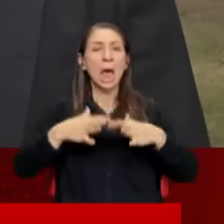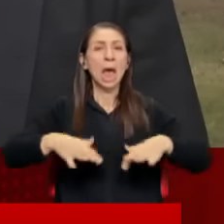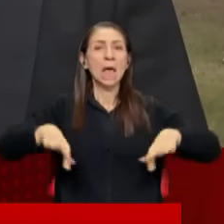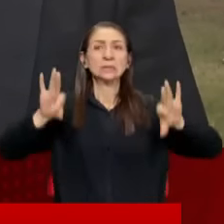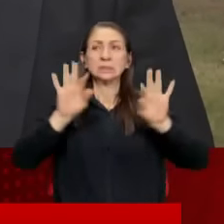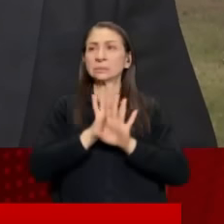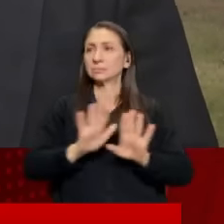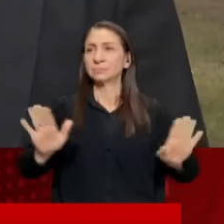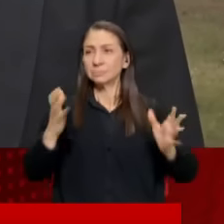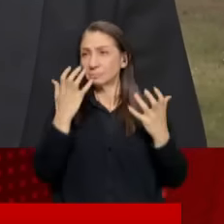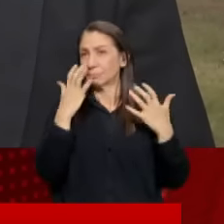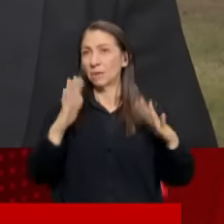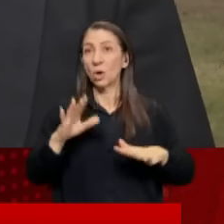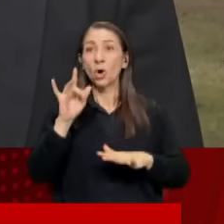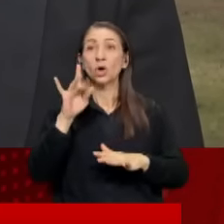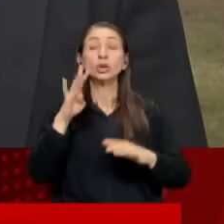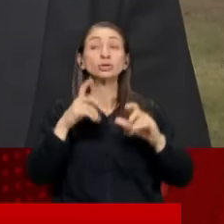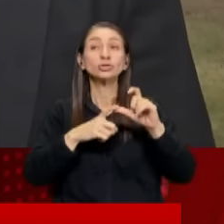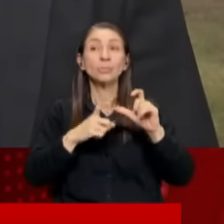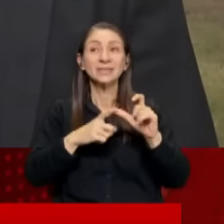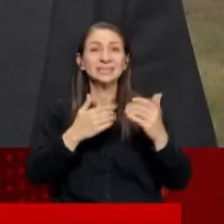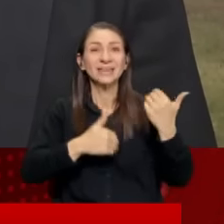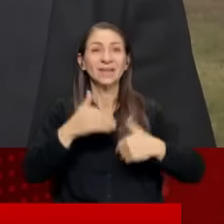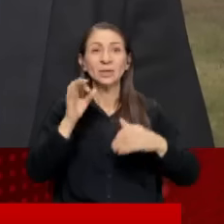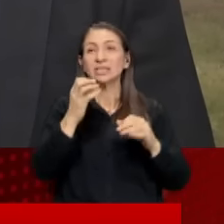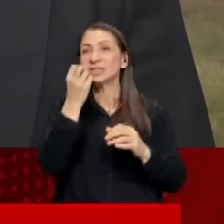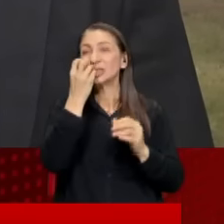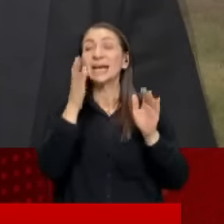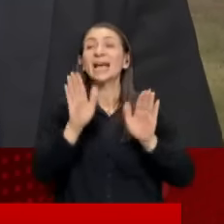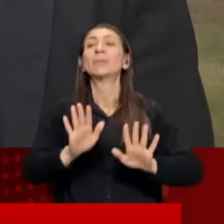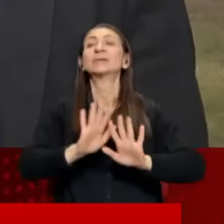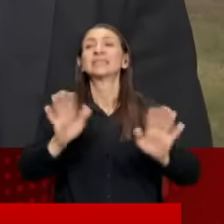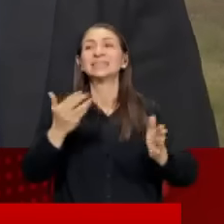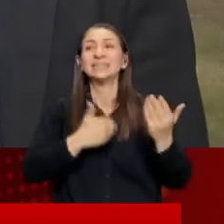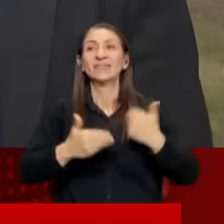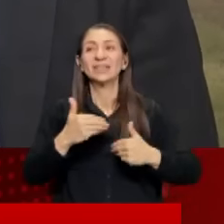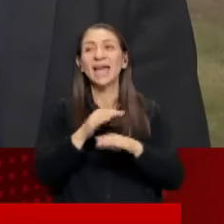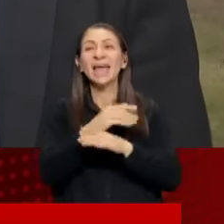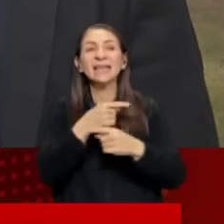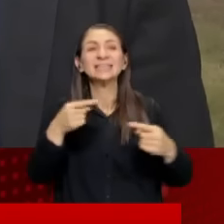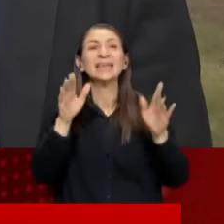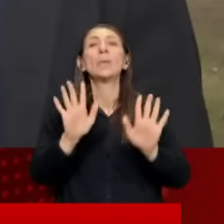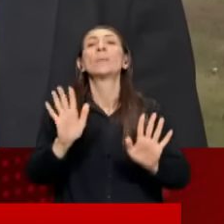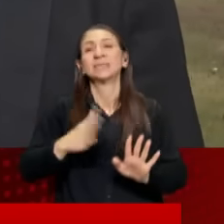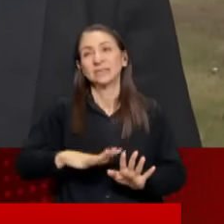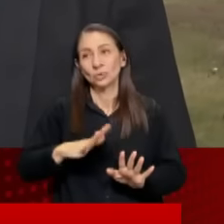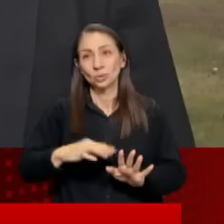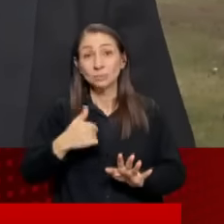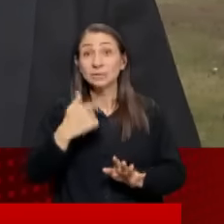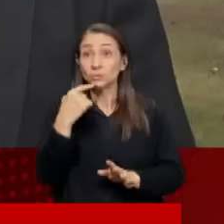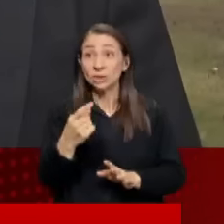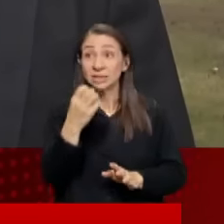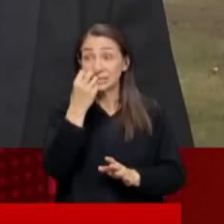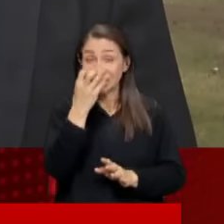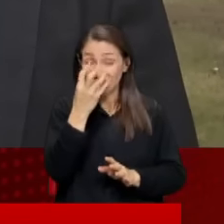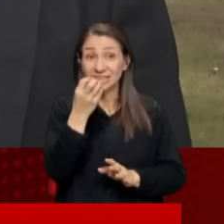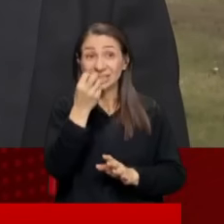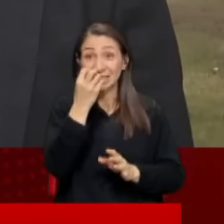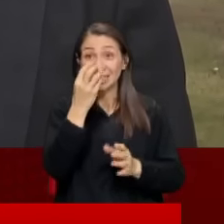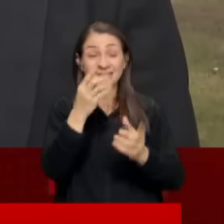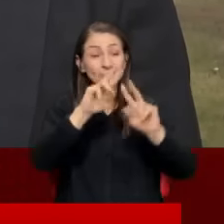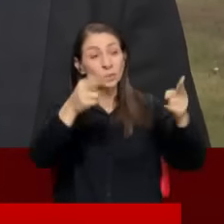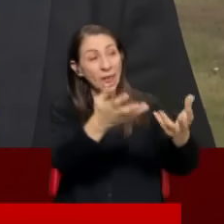hazırlıklarını yaptı, hazırladı. 14 Şubat'ta kimsenin çiçeksiz kalmaması, sevgide mahrum kalmamasını istiyoruz. Biz diyoruz ki çiçeği